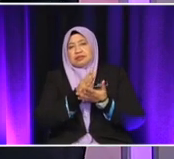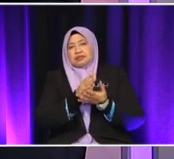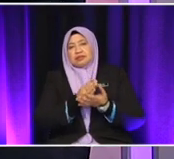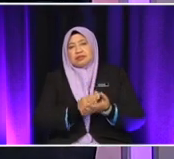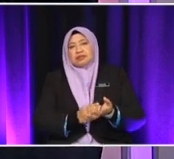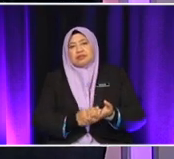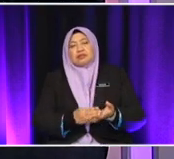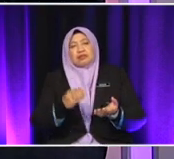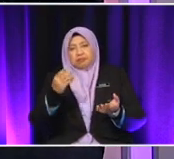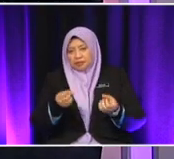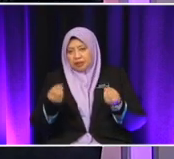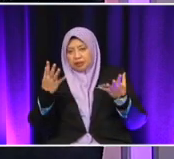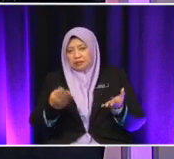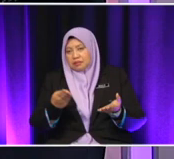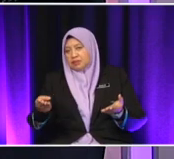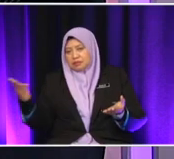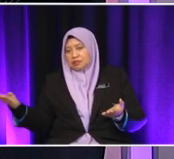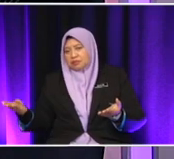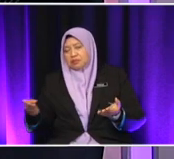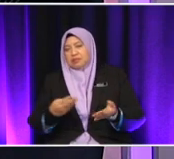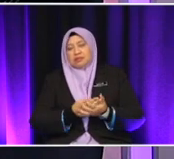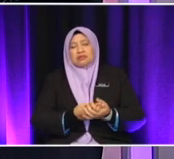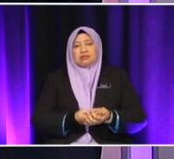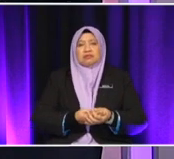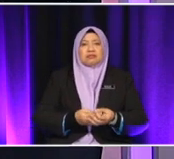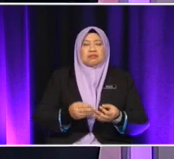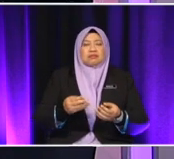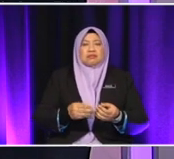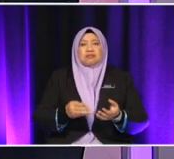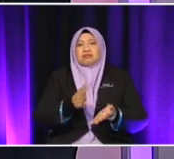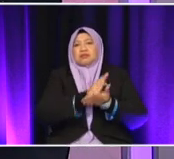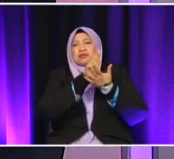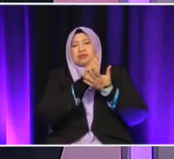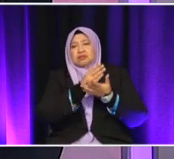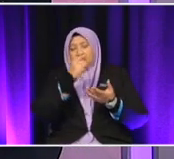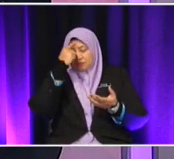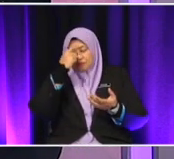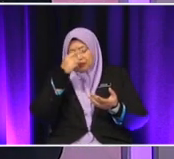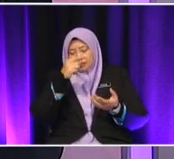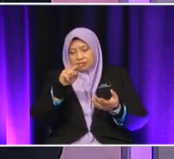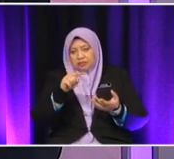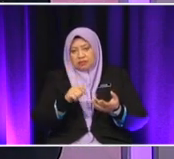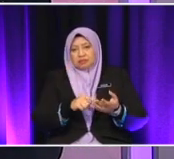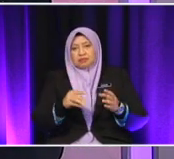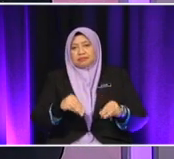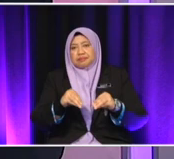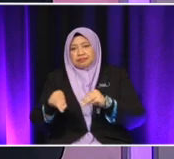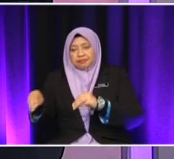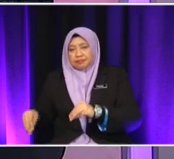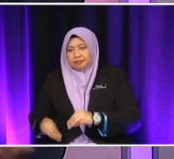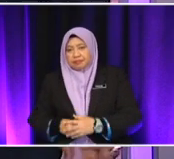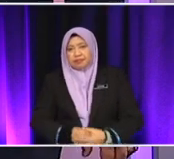bentuk racun dalam bentuk anak-anak pokok dan sebagainya ini membantu petani untuk meningkatkan penawaran